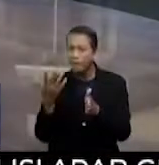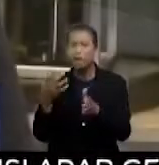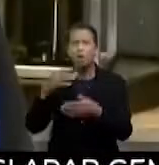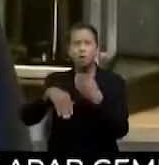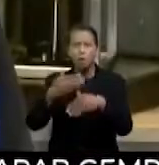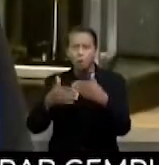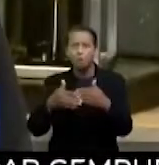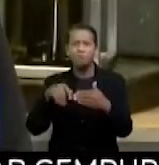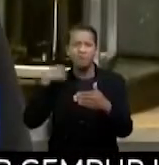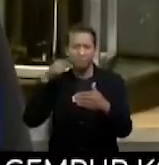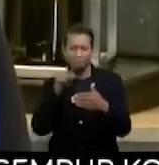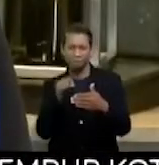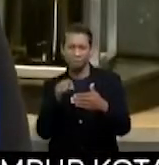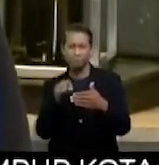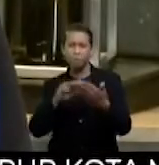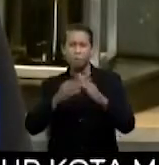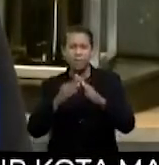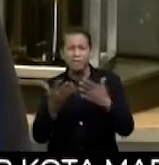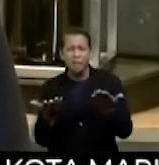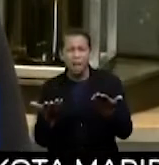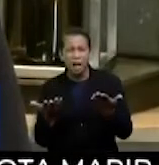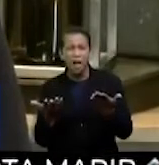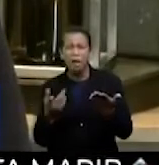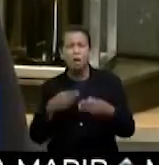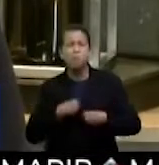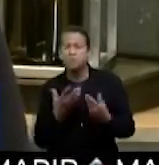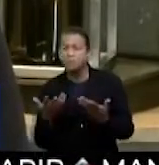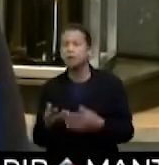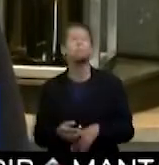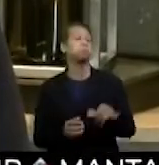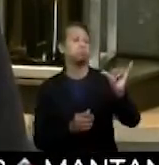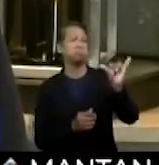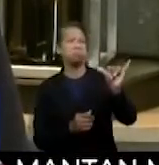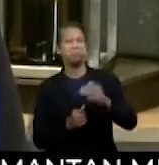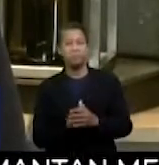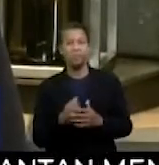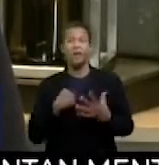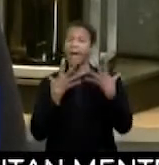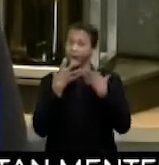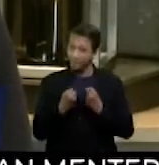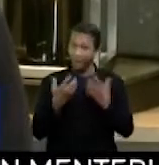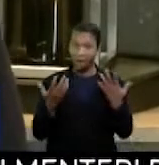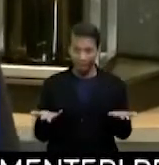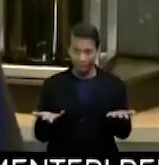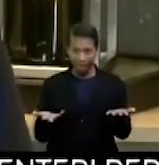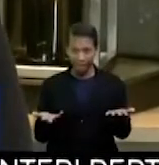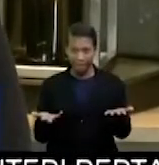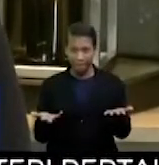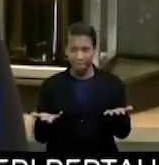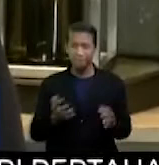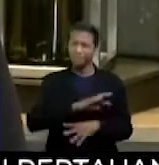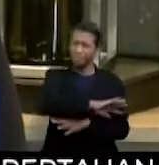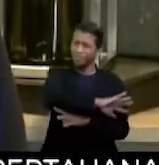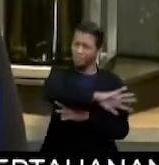Harapan dari teman-teman di industri film saat ini kan adalah kembali berputarnya roda industri ya dari seluruh ekosistem, dan